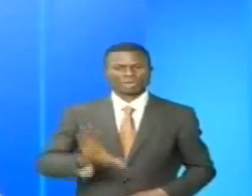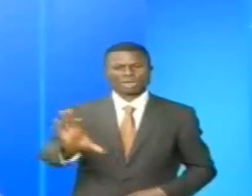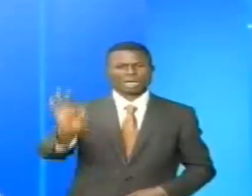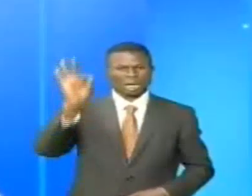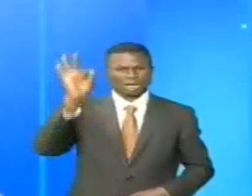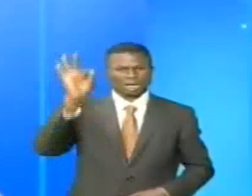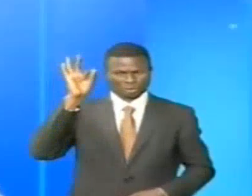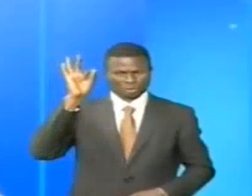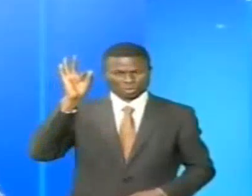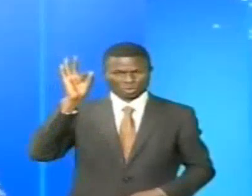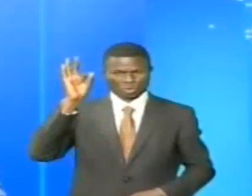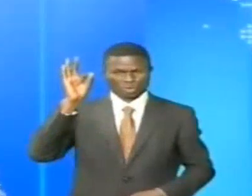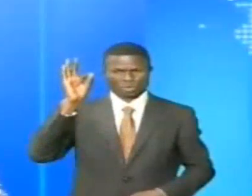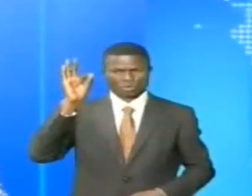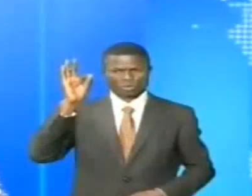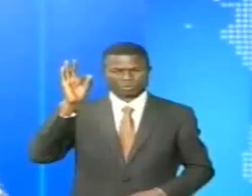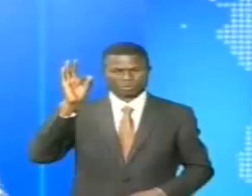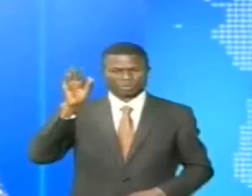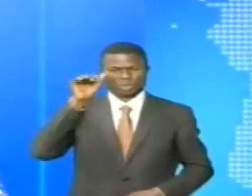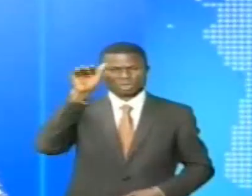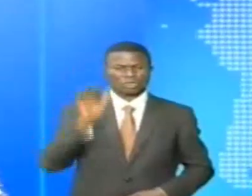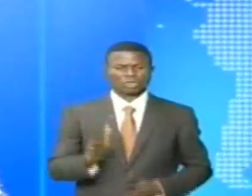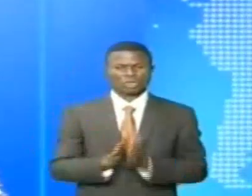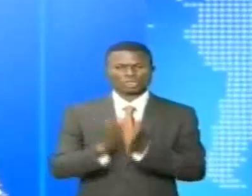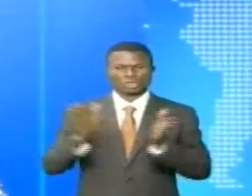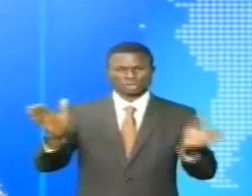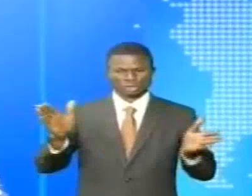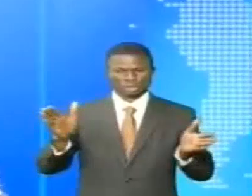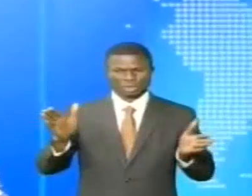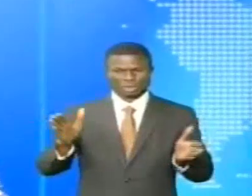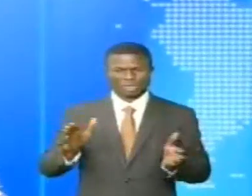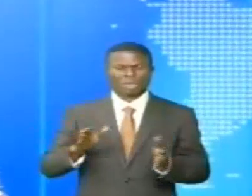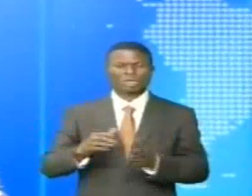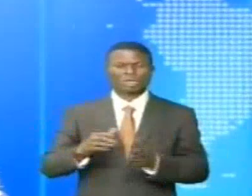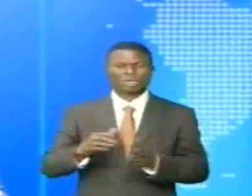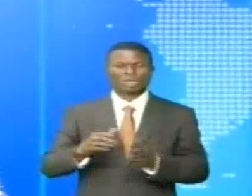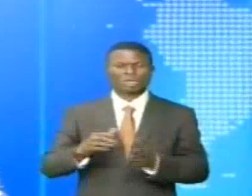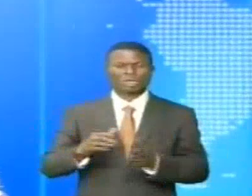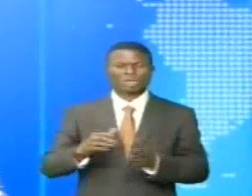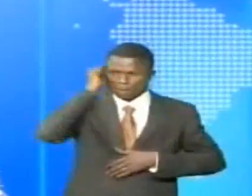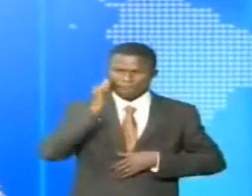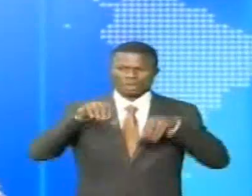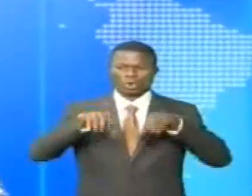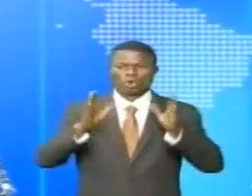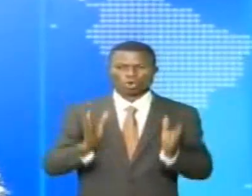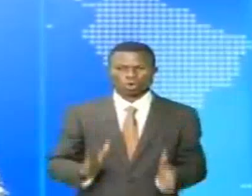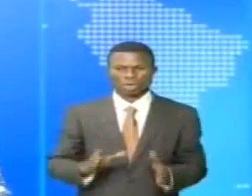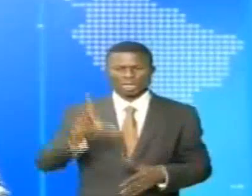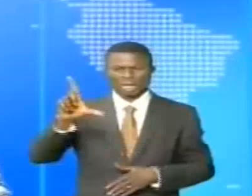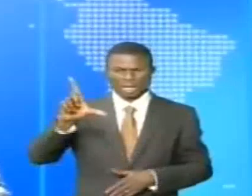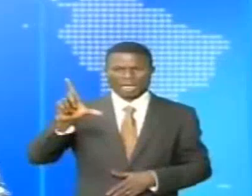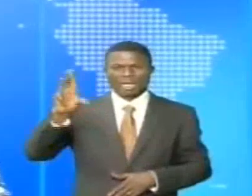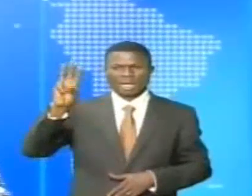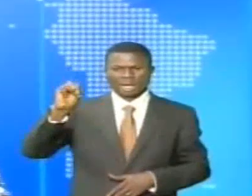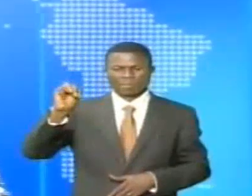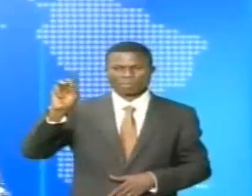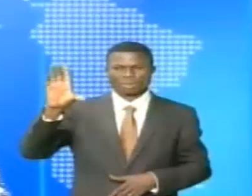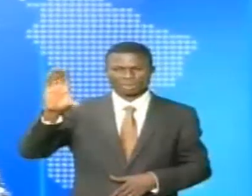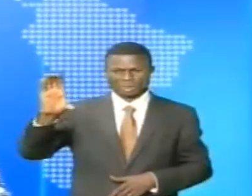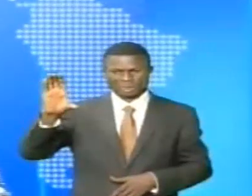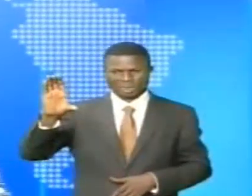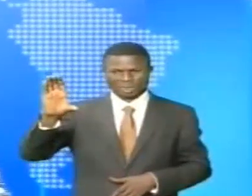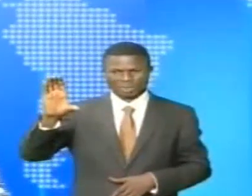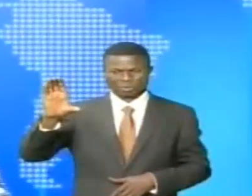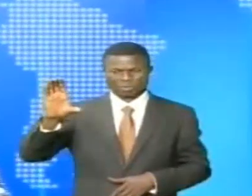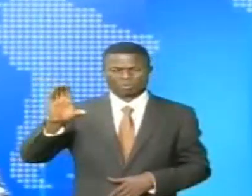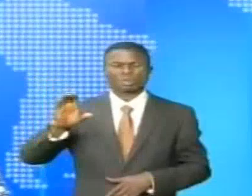à la fonction de directeur général des lignes maritimes congolaises LMC en sigle de l'un de ses